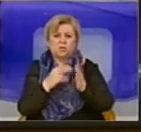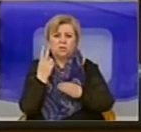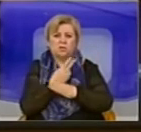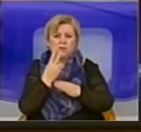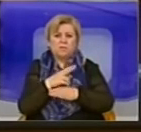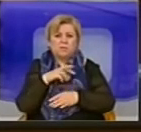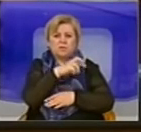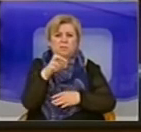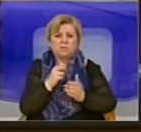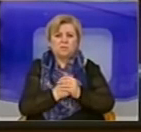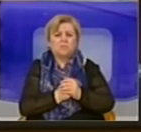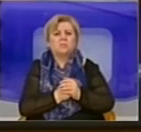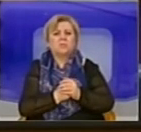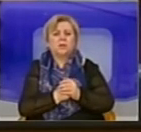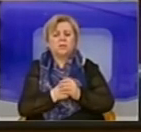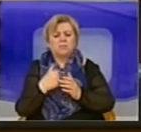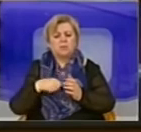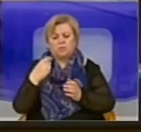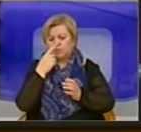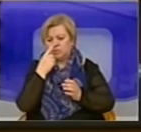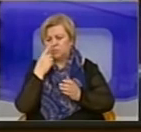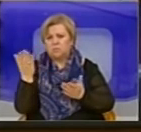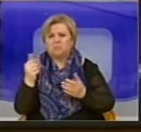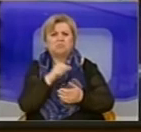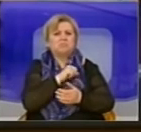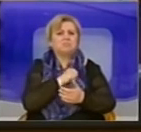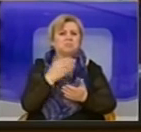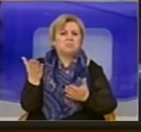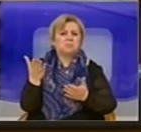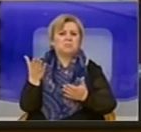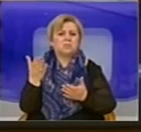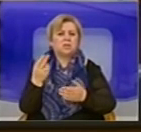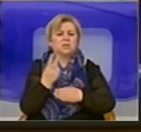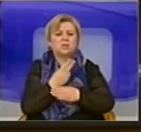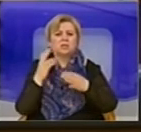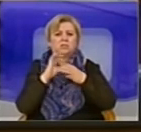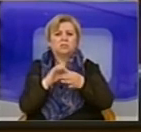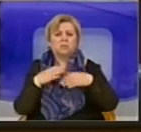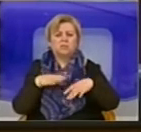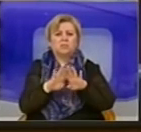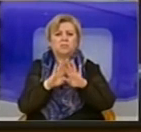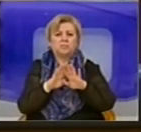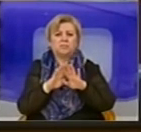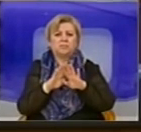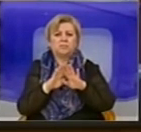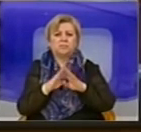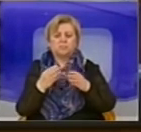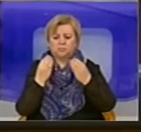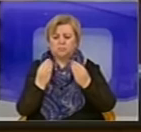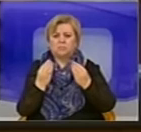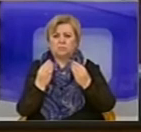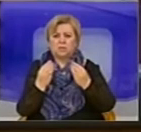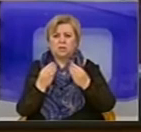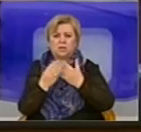është edhe Belorusia, dhe nuk besoj që Kosova ka ndonjë interes ta konsideroj këtë shtet si partner strategjik, përderisa më vjen mirë, po ashtu që